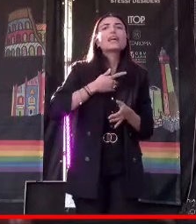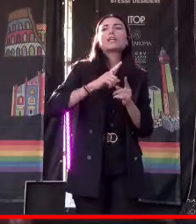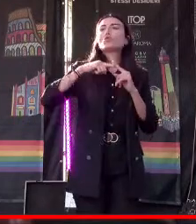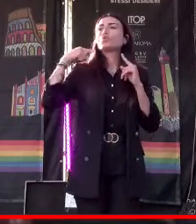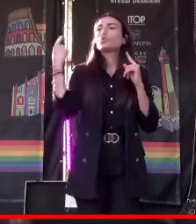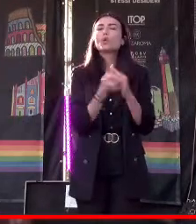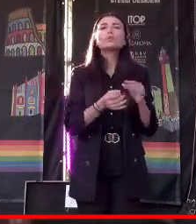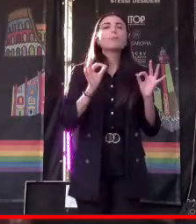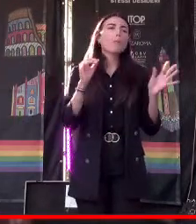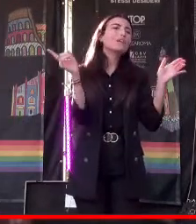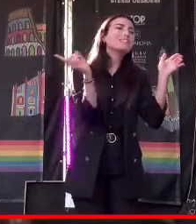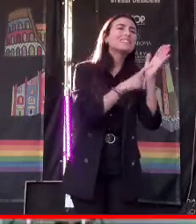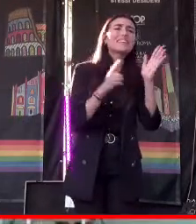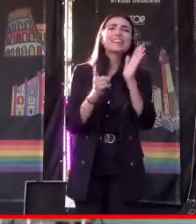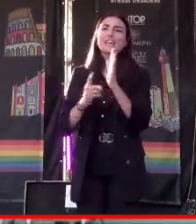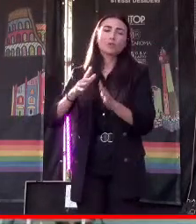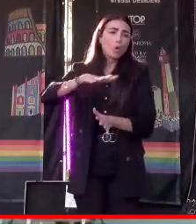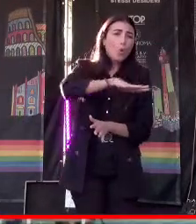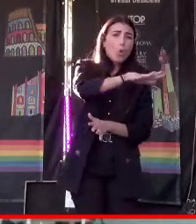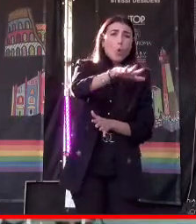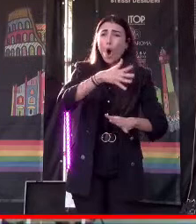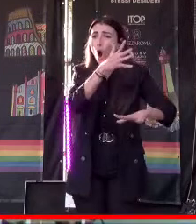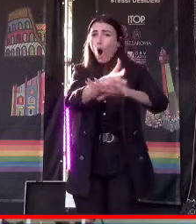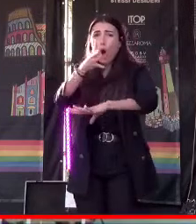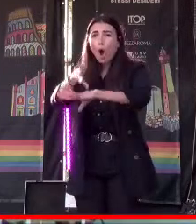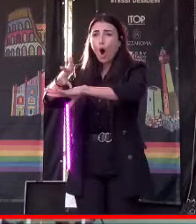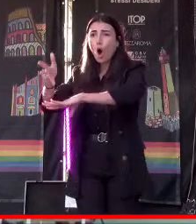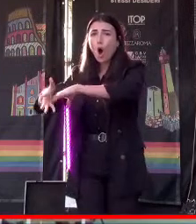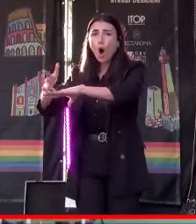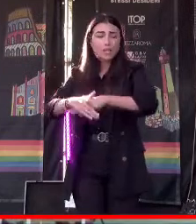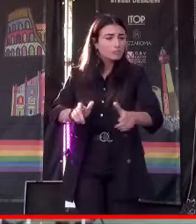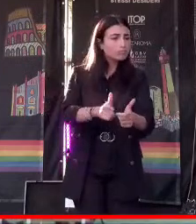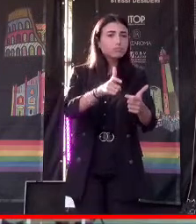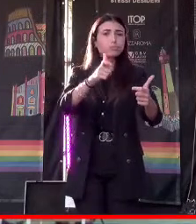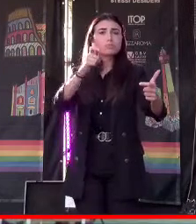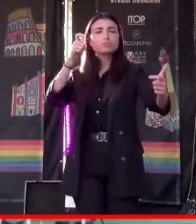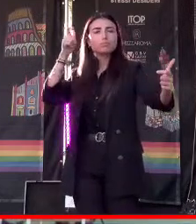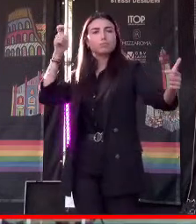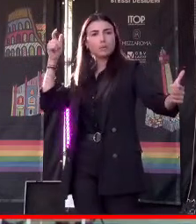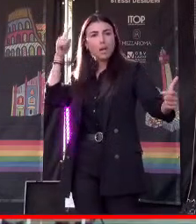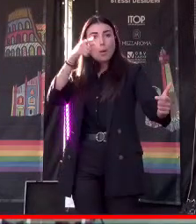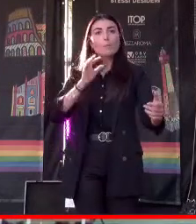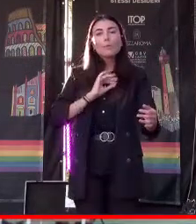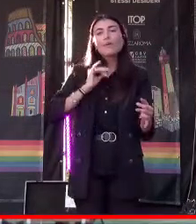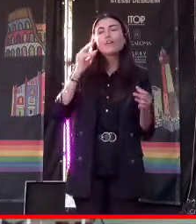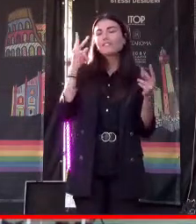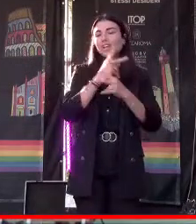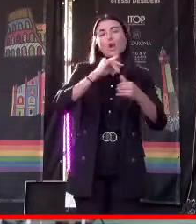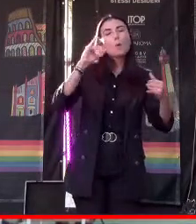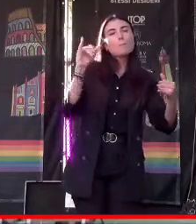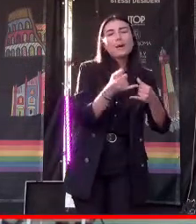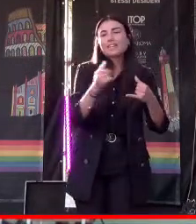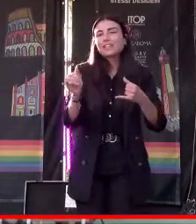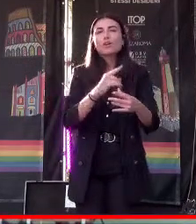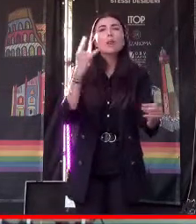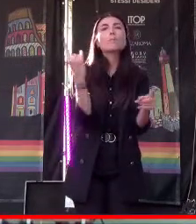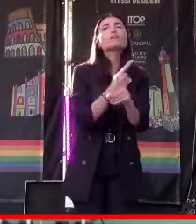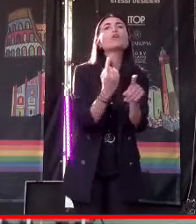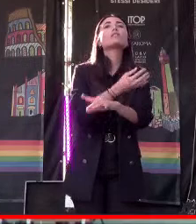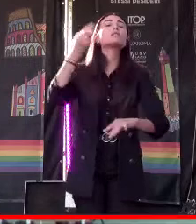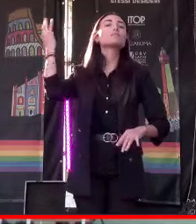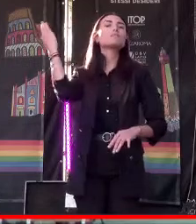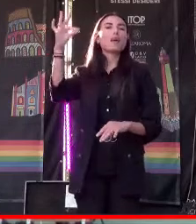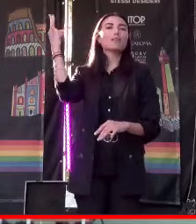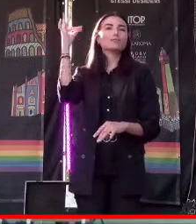di attraversare i luoghi, di far crescere i luoghi anche con la loro particolarità e con i loro bisogni speciali, e che